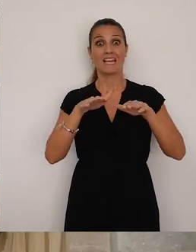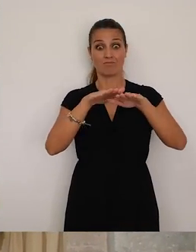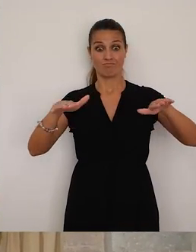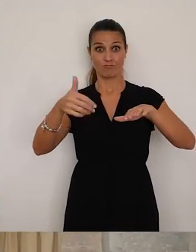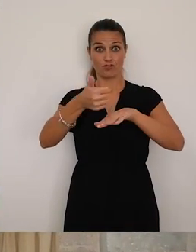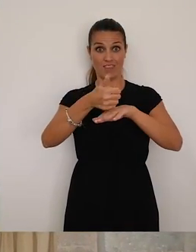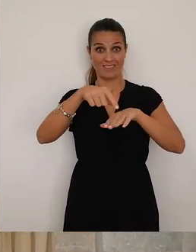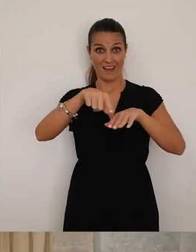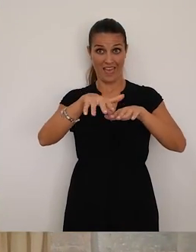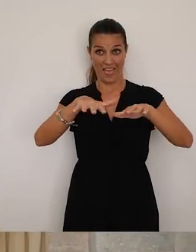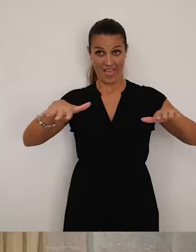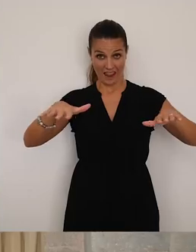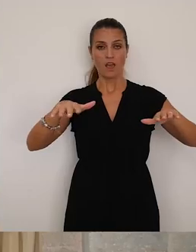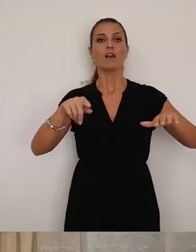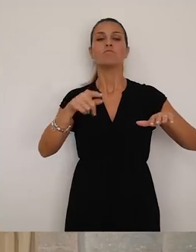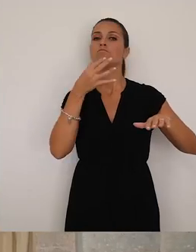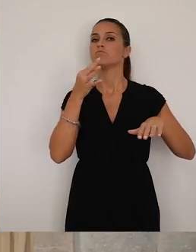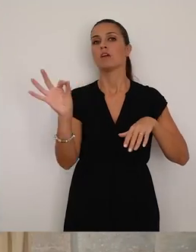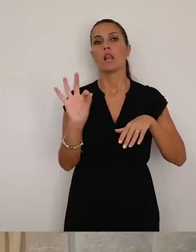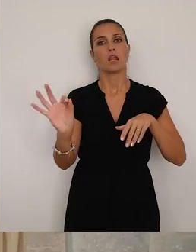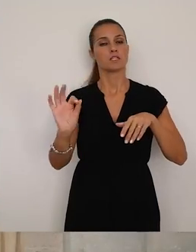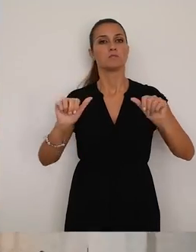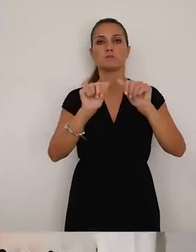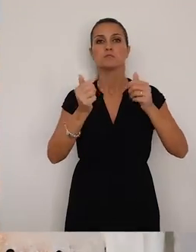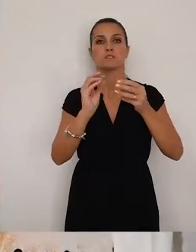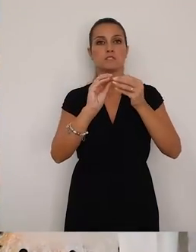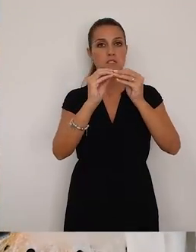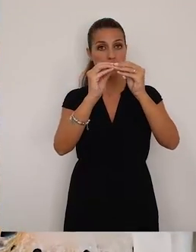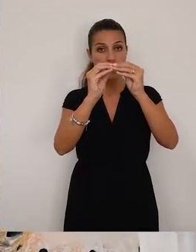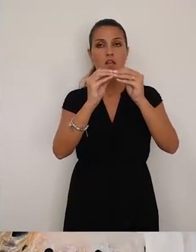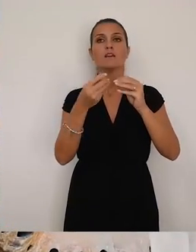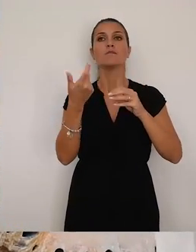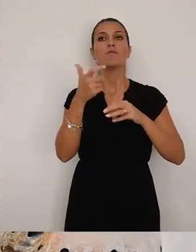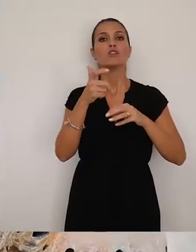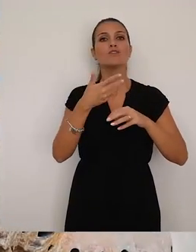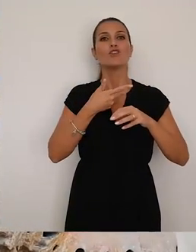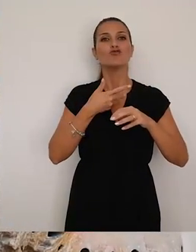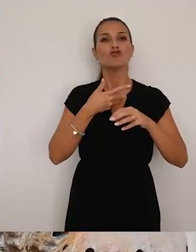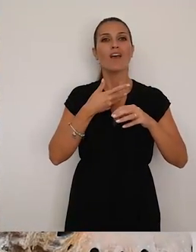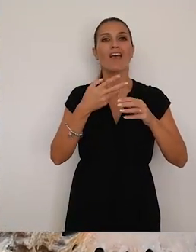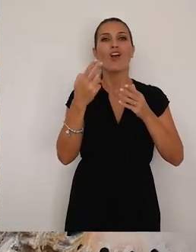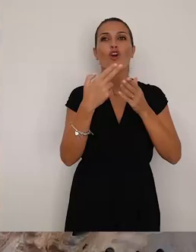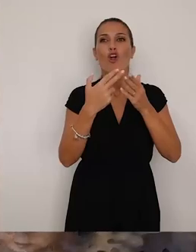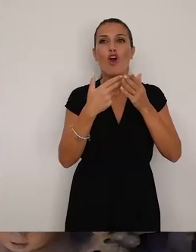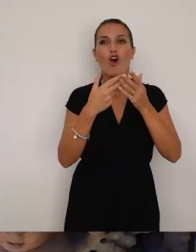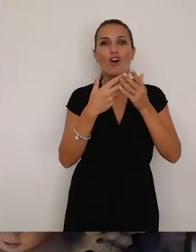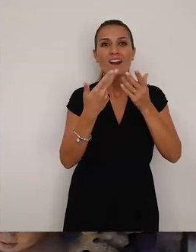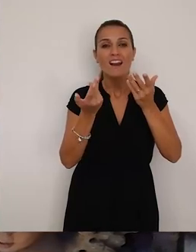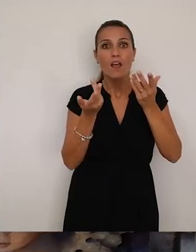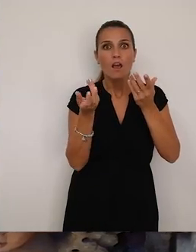L'altare centrale rappresenta un'unicità stilistica nel territorio salentino grazie ai suoi complessi intarsi policromi.